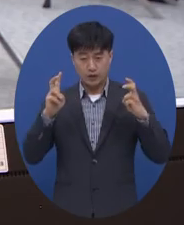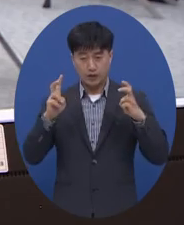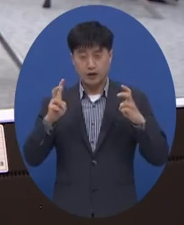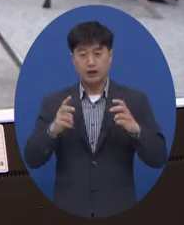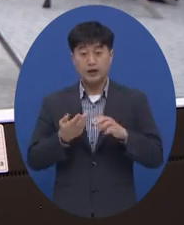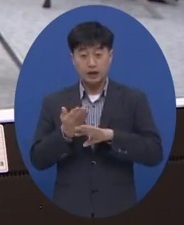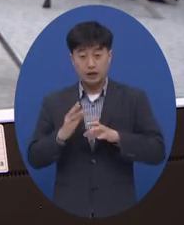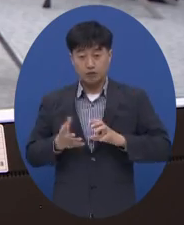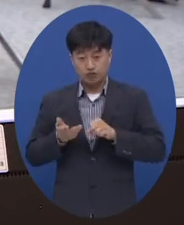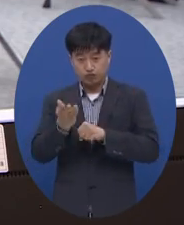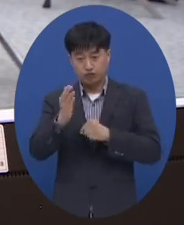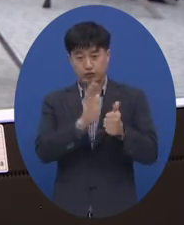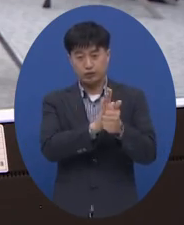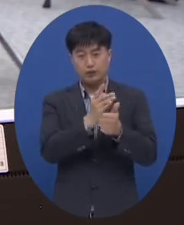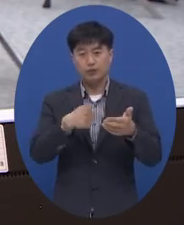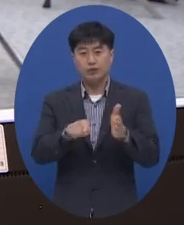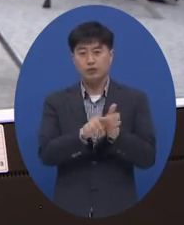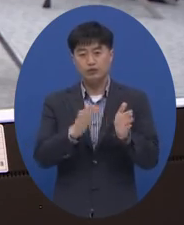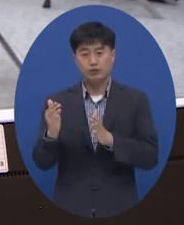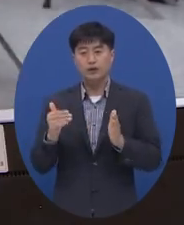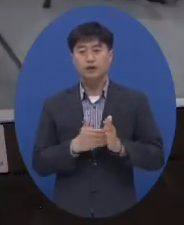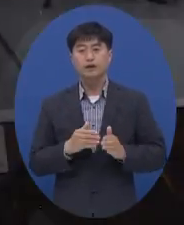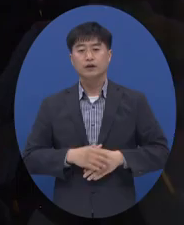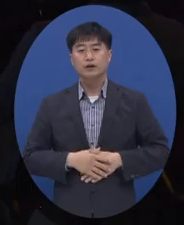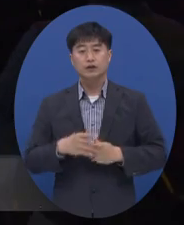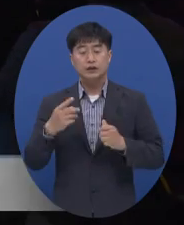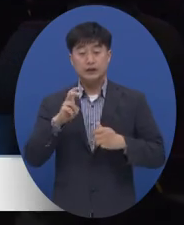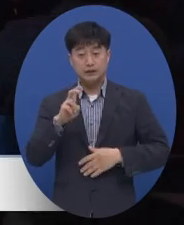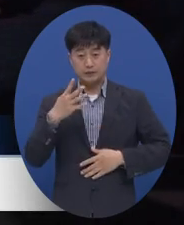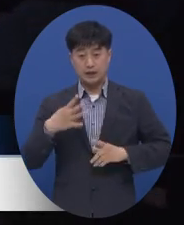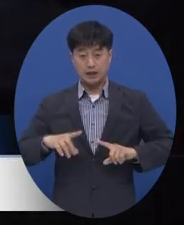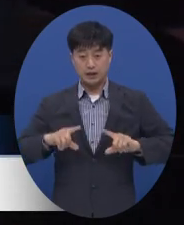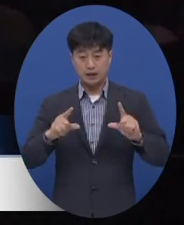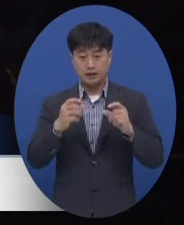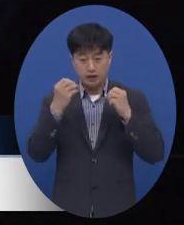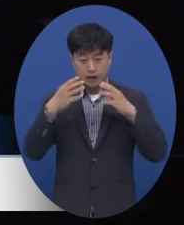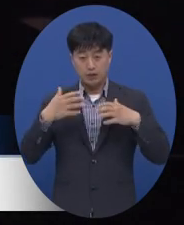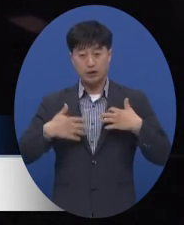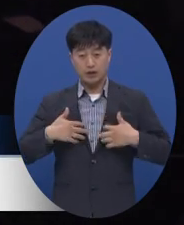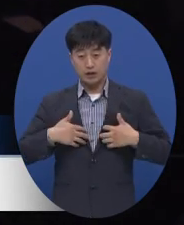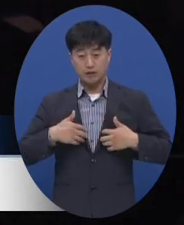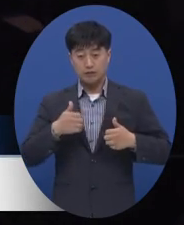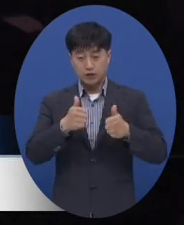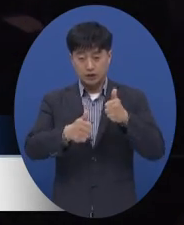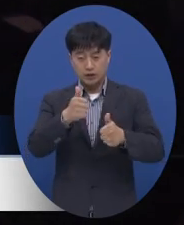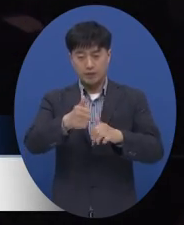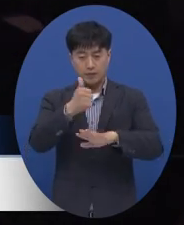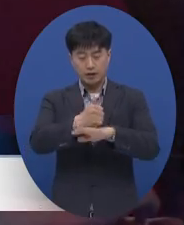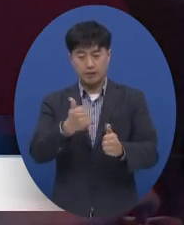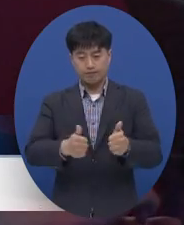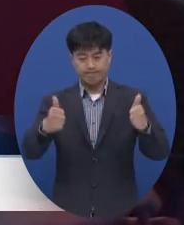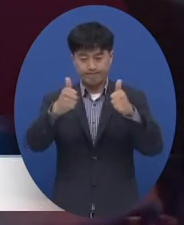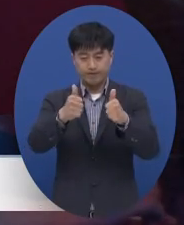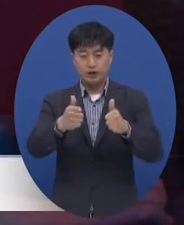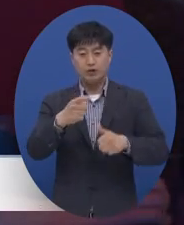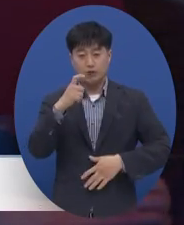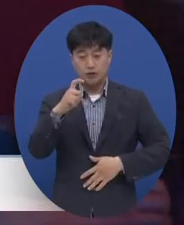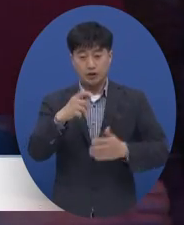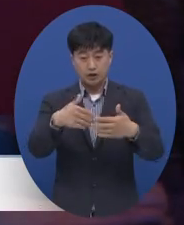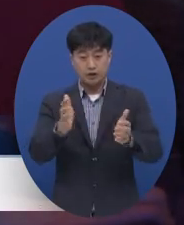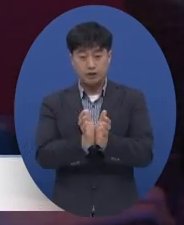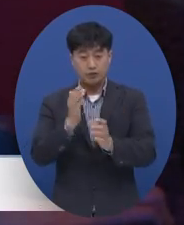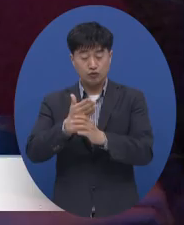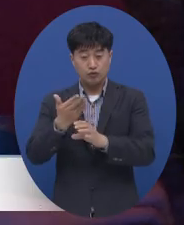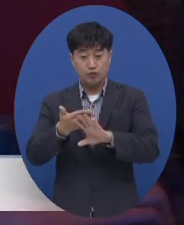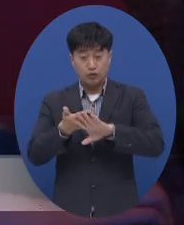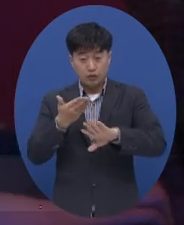게임 기업의 해외 진출을 지원하기 위해 마련됐습니다. 첫날인 24일에는 새로운 경기 게임 오디션 최종 결선이 열려 10개